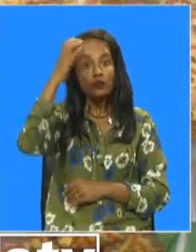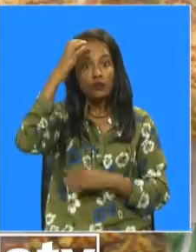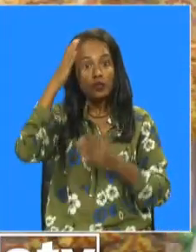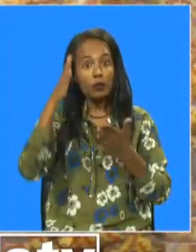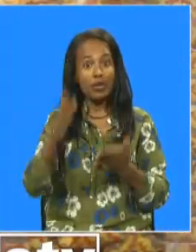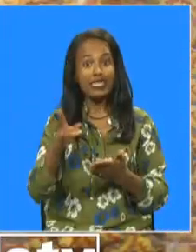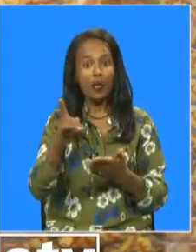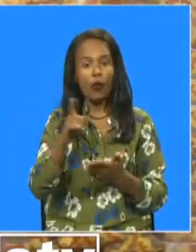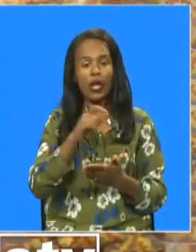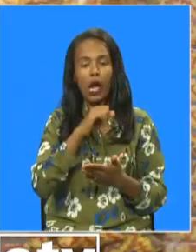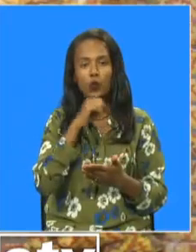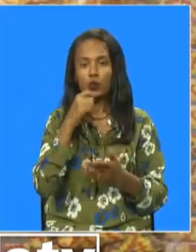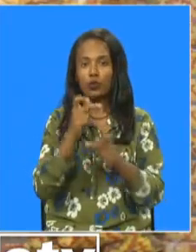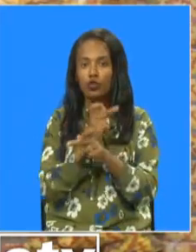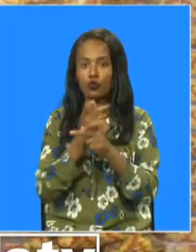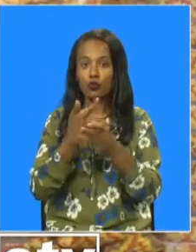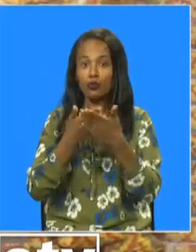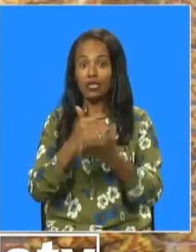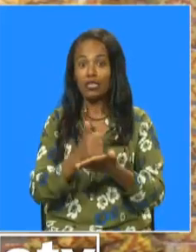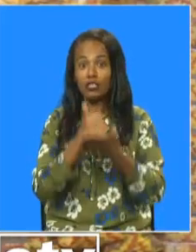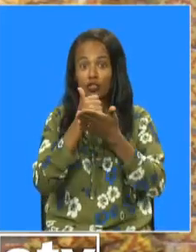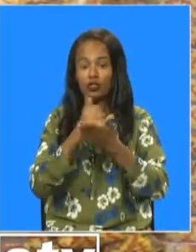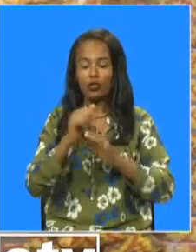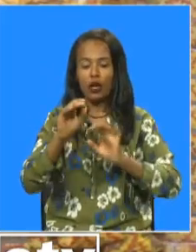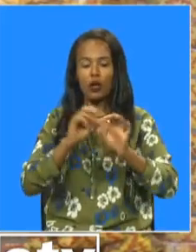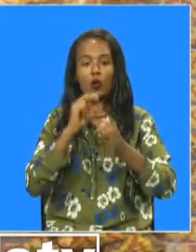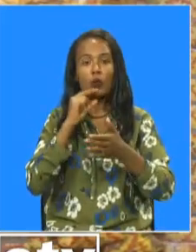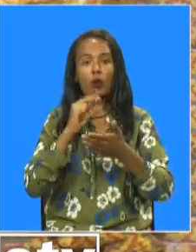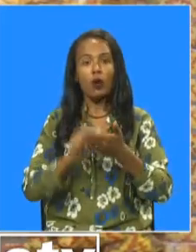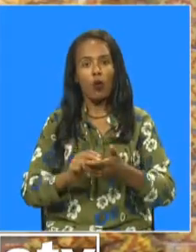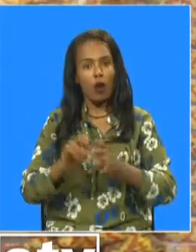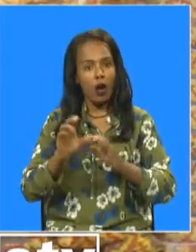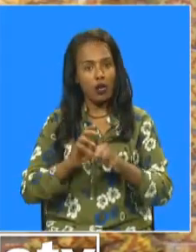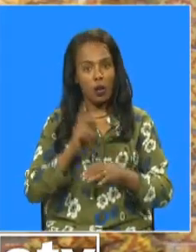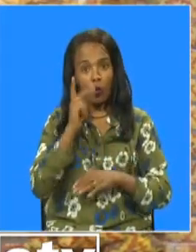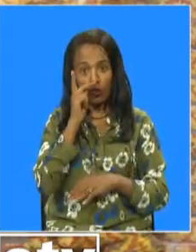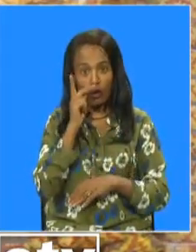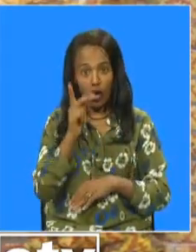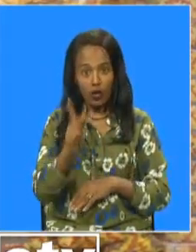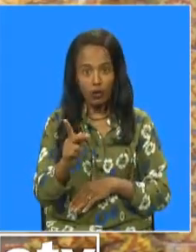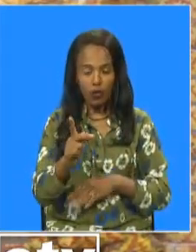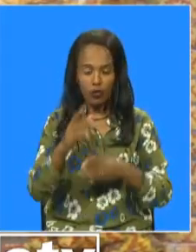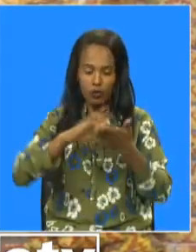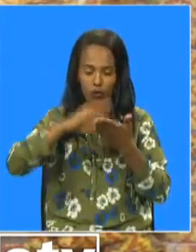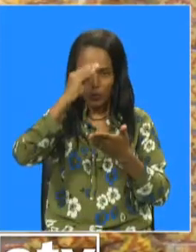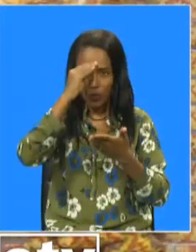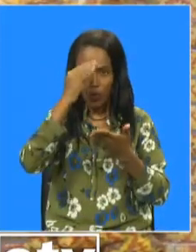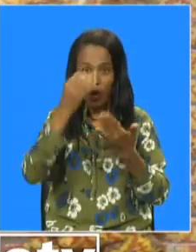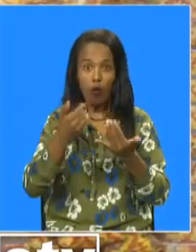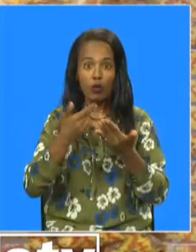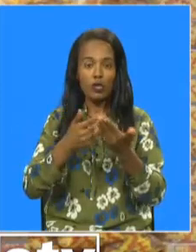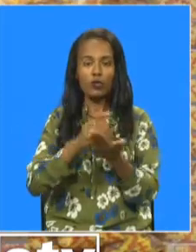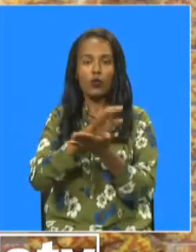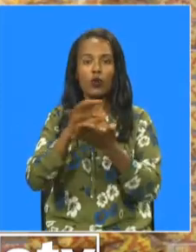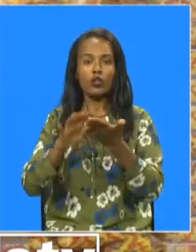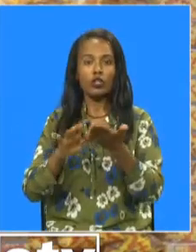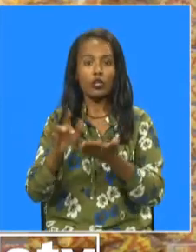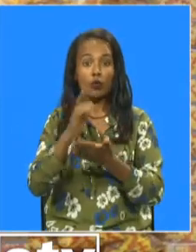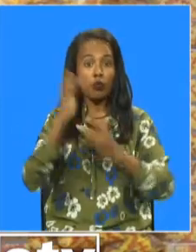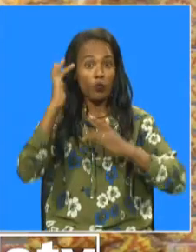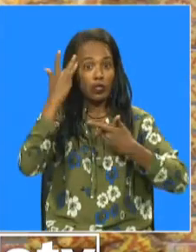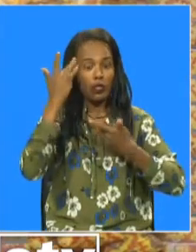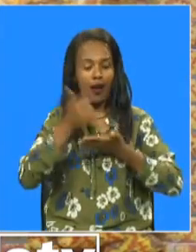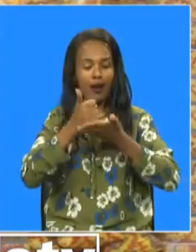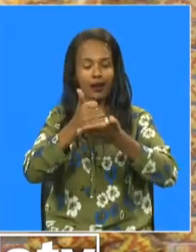ያልሆኑ ድርጅቶችም ከዚህ ድርጅት ያደረገው በጎ አድራጎት አይተው ተምረው አሁን ለዚህ ወረርሽኝ የሆነ በሽታ